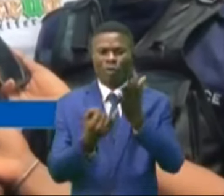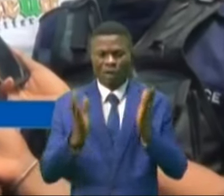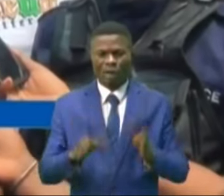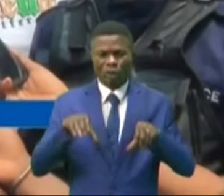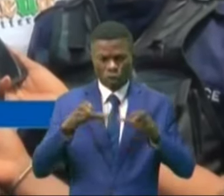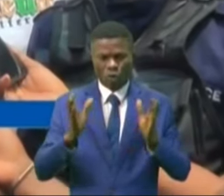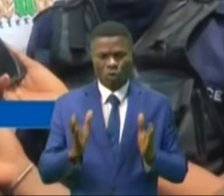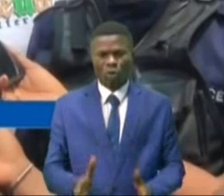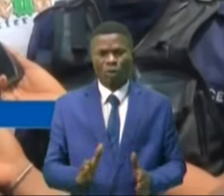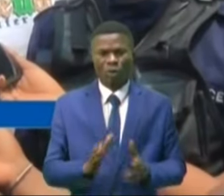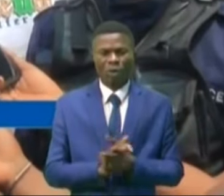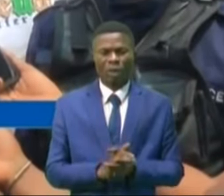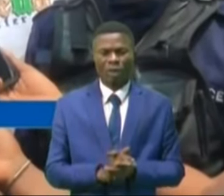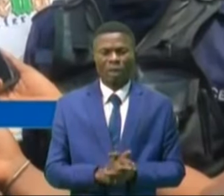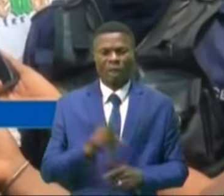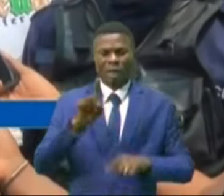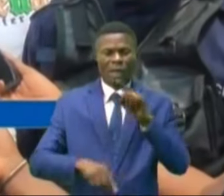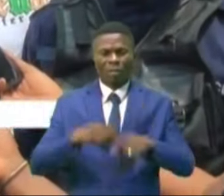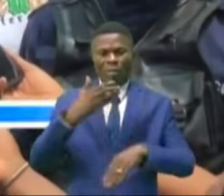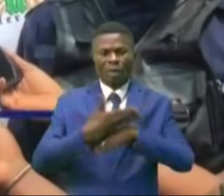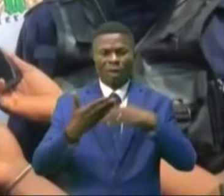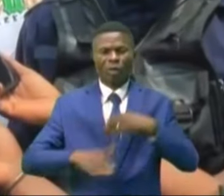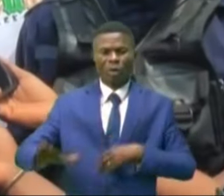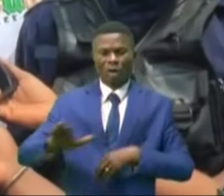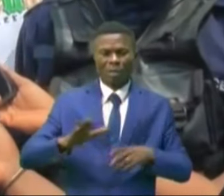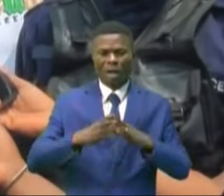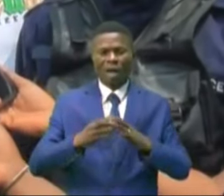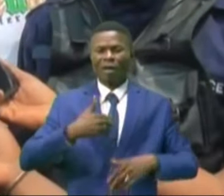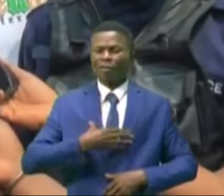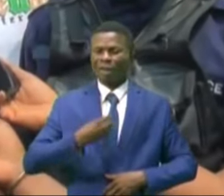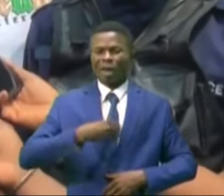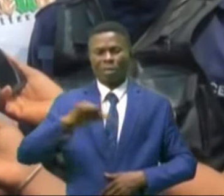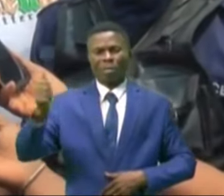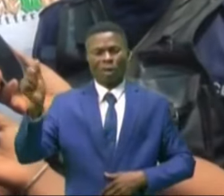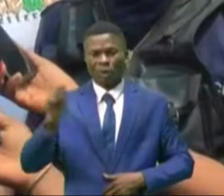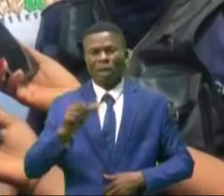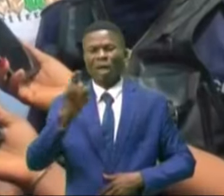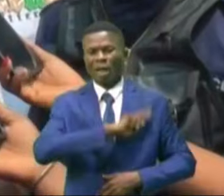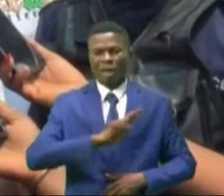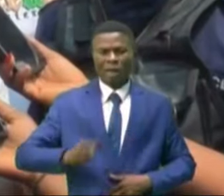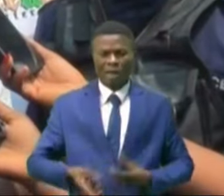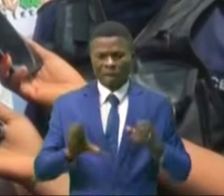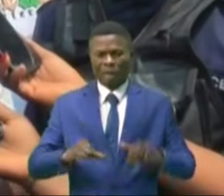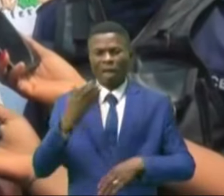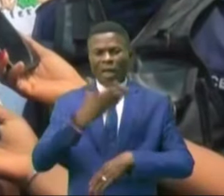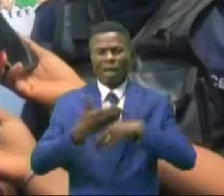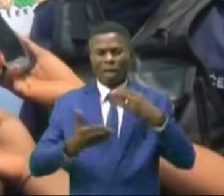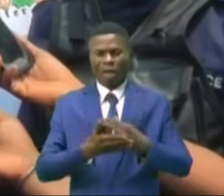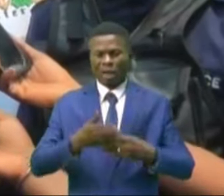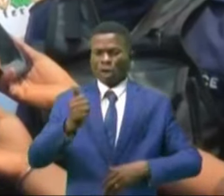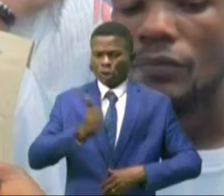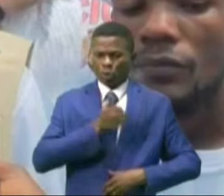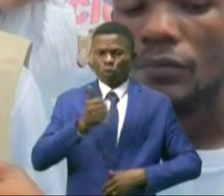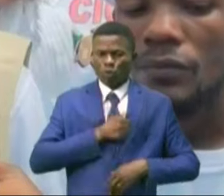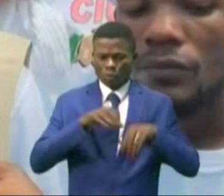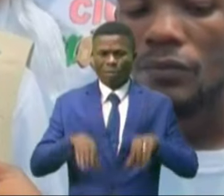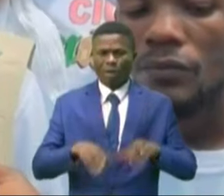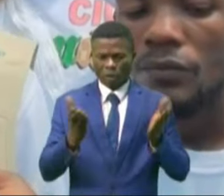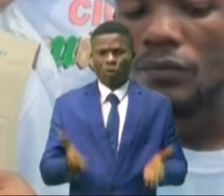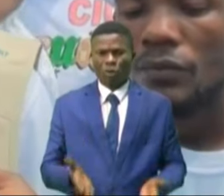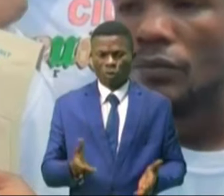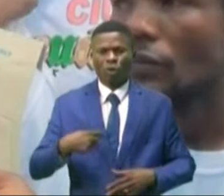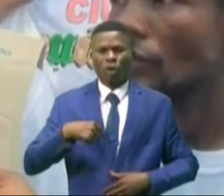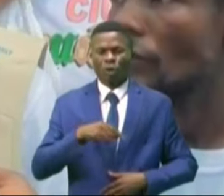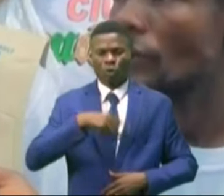congolais. On ne peut pas bâtir notre pays avec les étrangers. La RDC sera battue avec leurs propres fils du pays. Et nous sommes